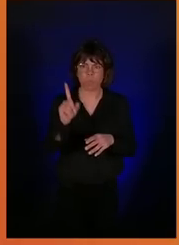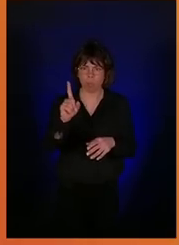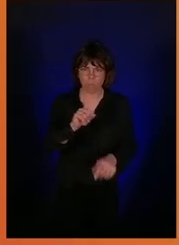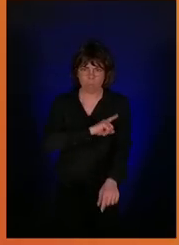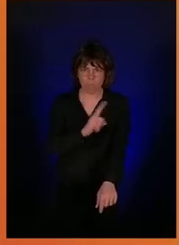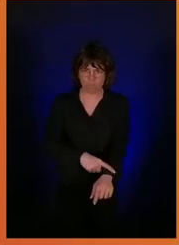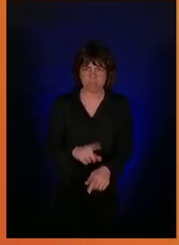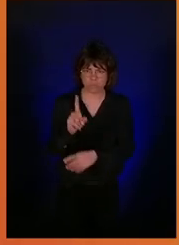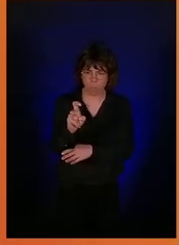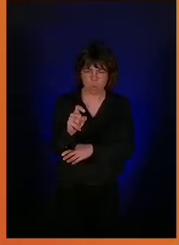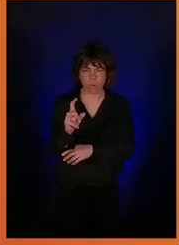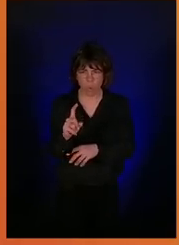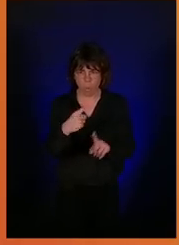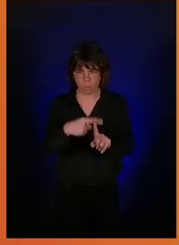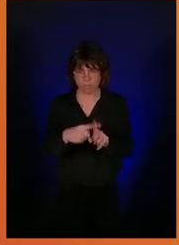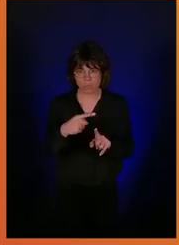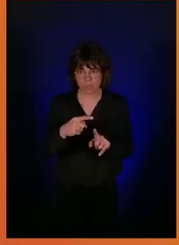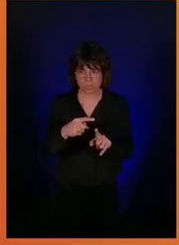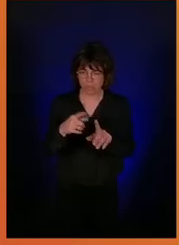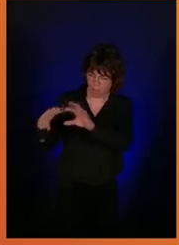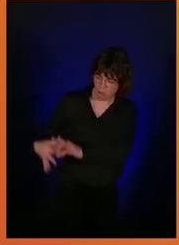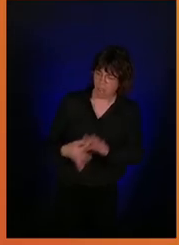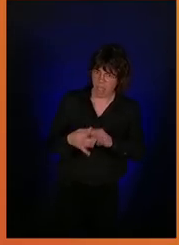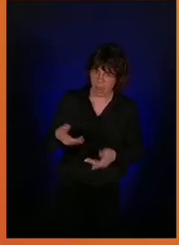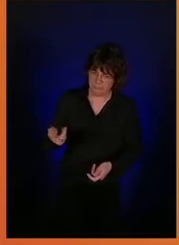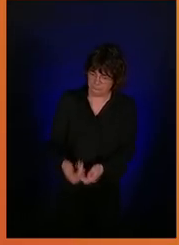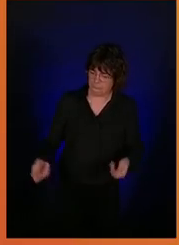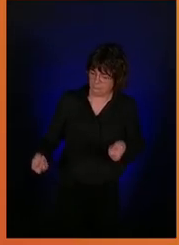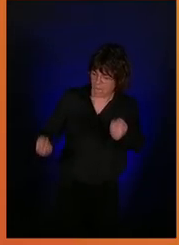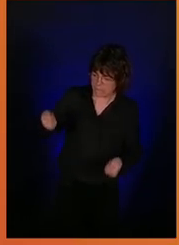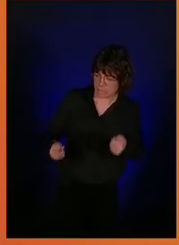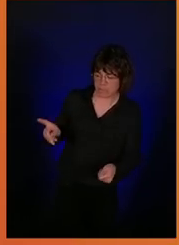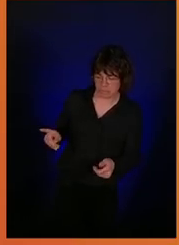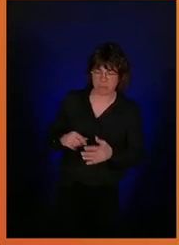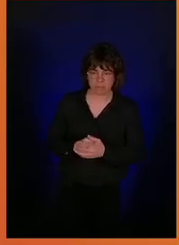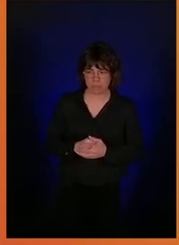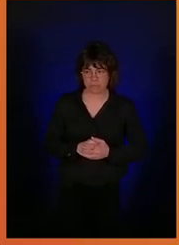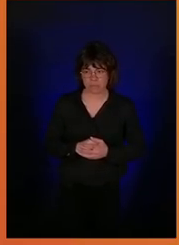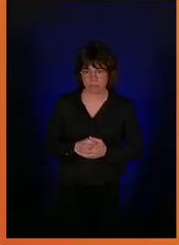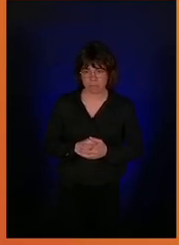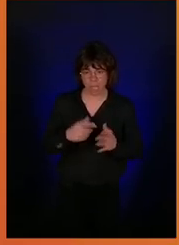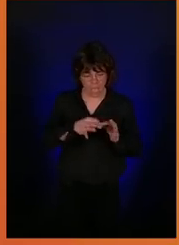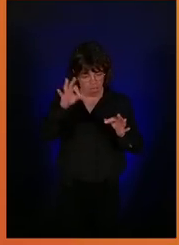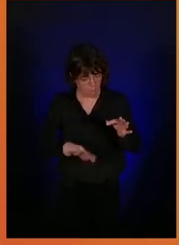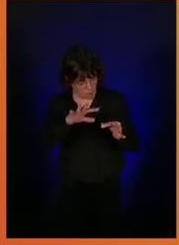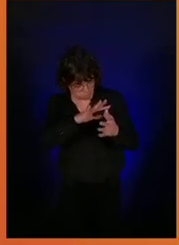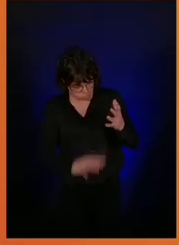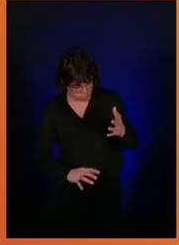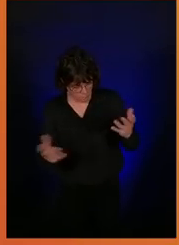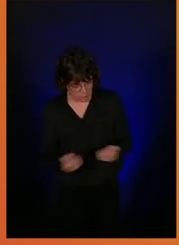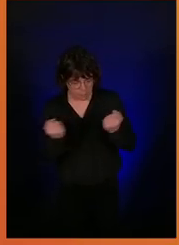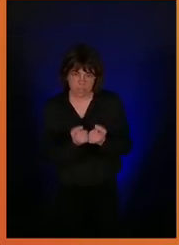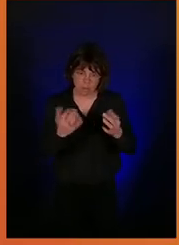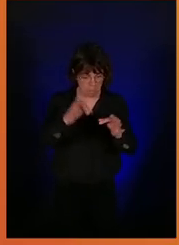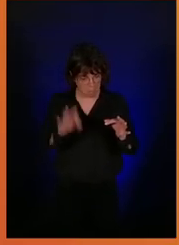qui fait un écho avec la question des bassines aussi d'ailleurs. Un rapport d'activité est toujours l'occasion d'un bilan, d'un regard